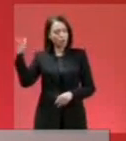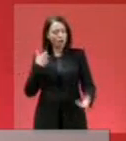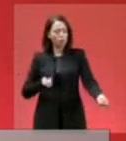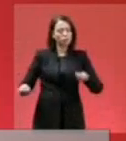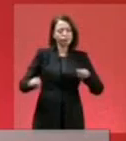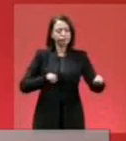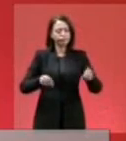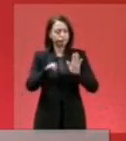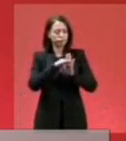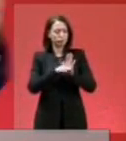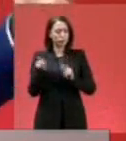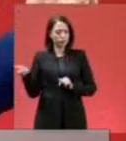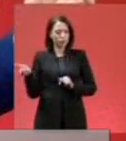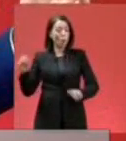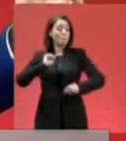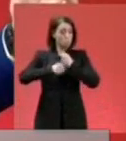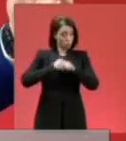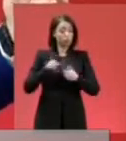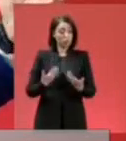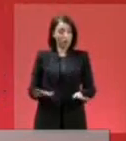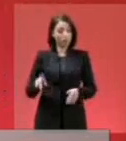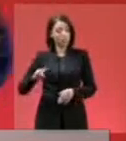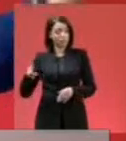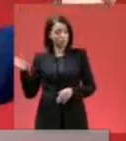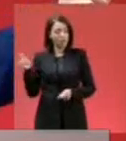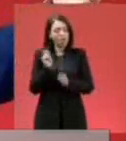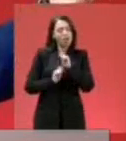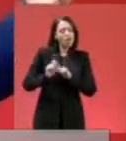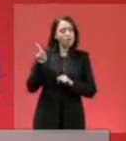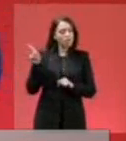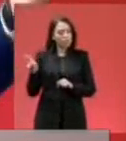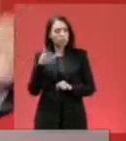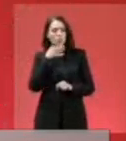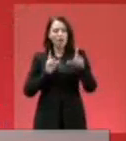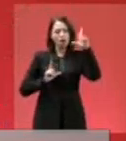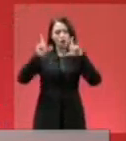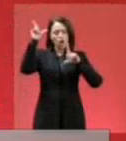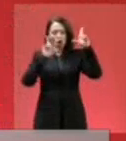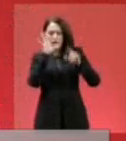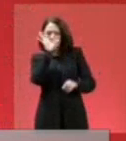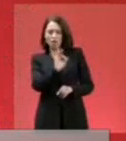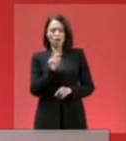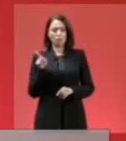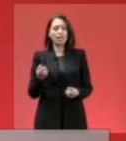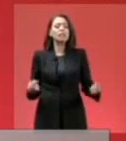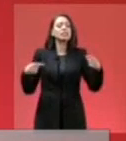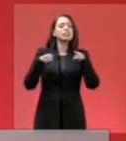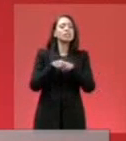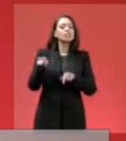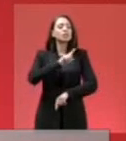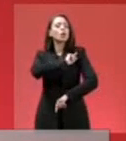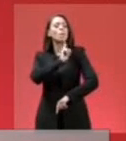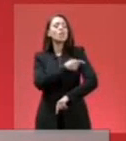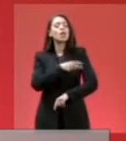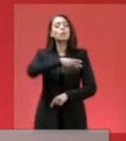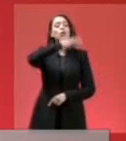μέσο. Προσπάθησαν να δημιουργήσουν μια εικονική πραγματικότητα σε σχέση με τη δυναμική του